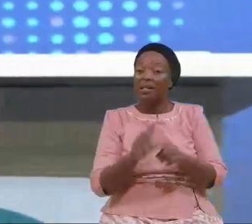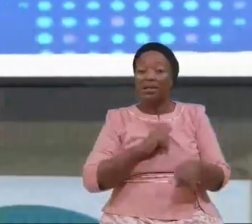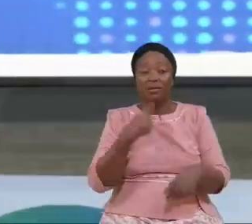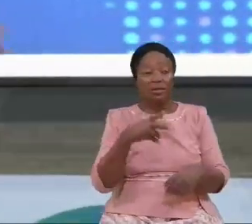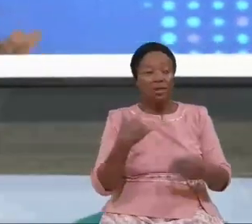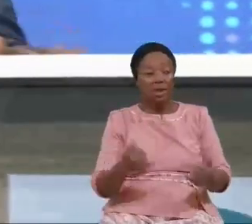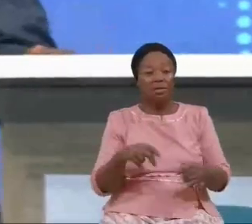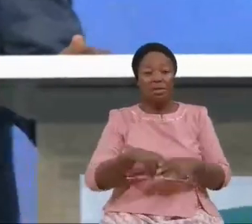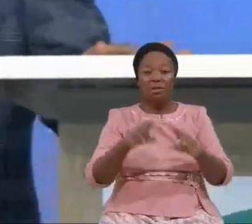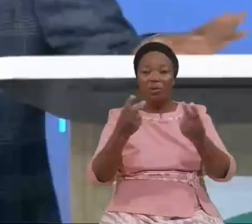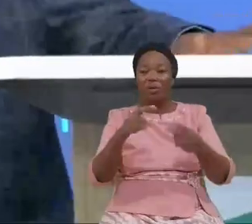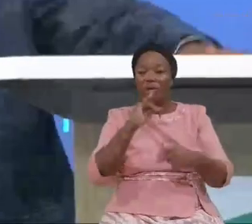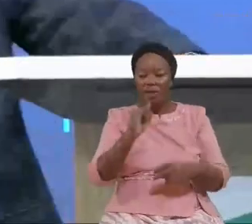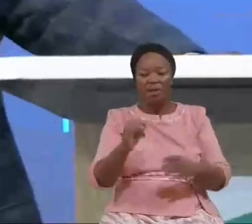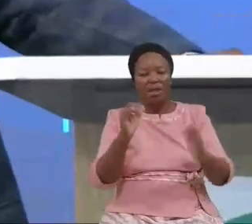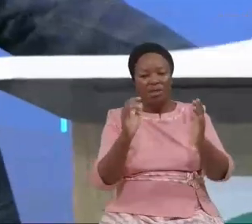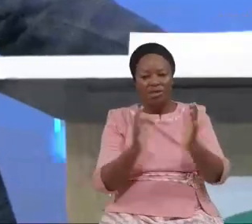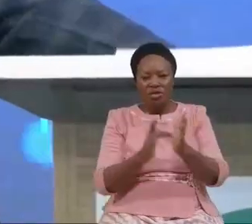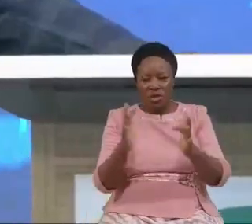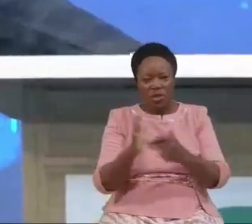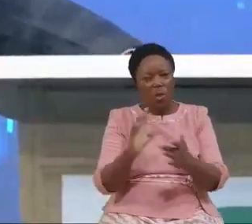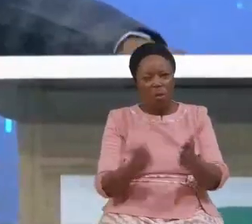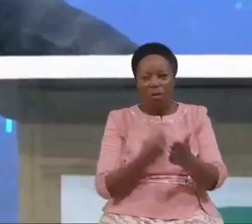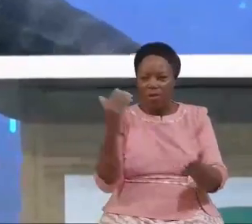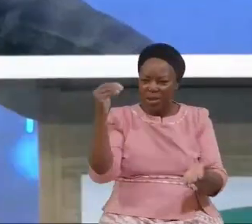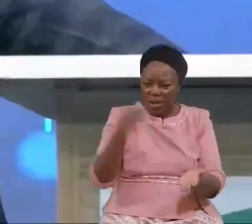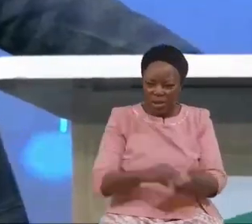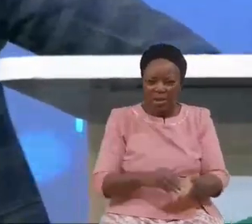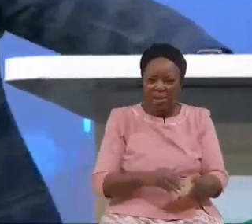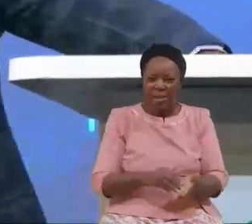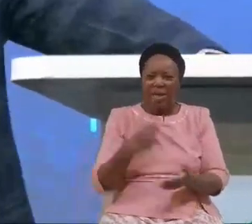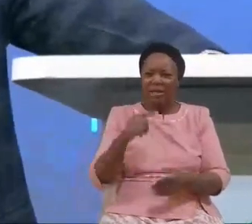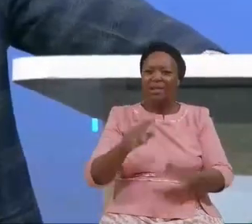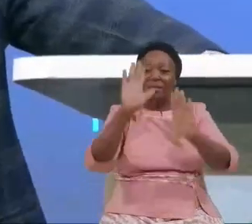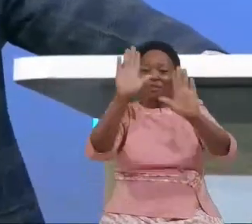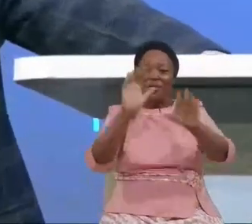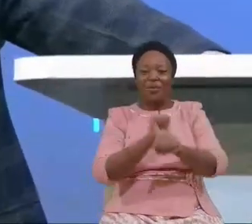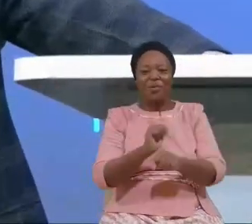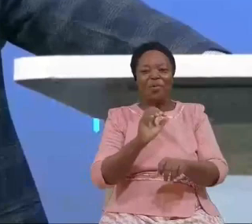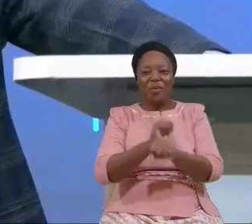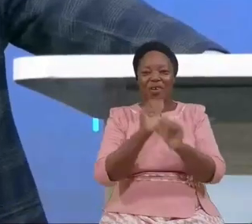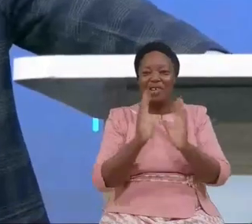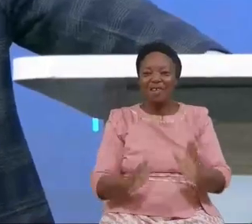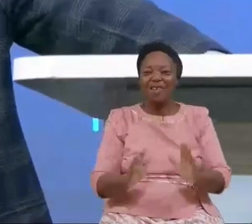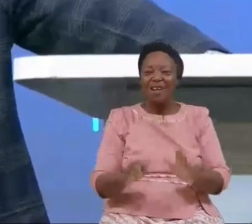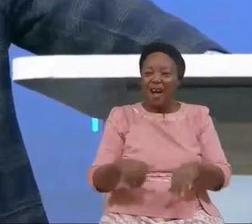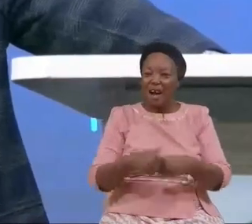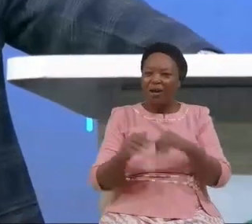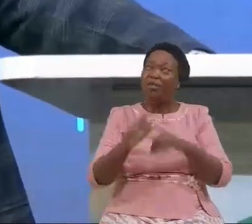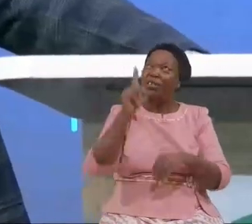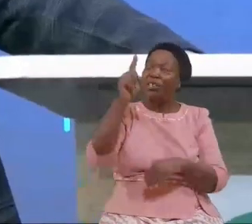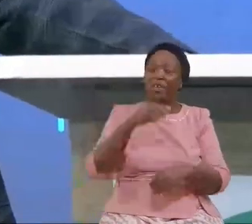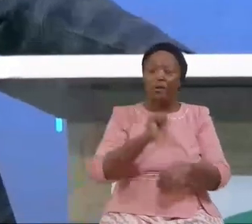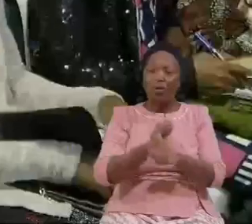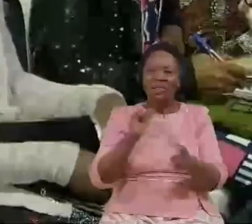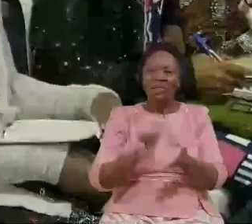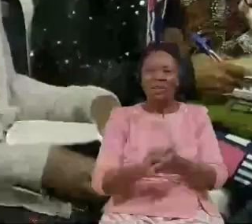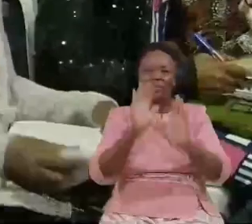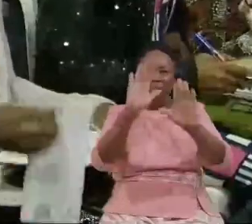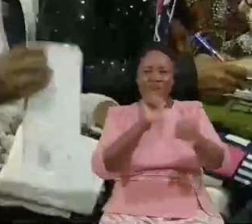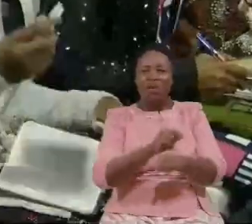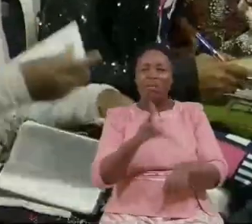nous considérons Jésus une fois encore celui qui accomplie miracles comment opère-t-il les miracles par